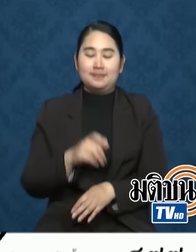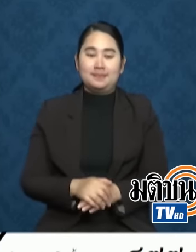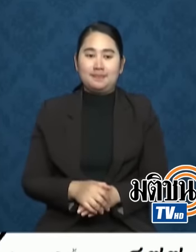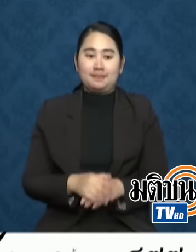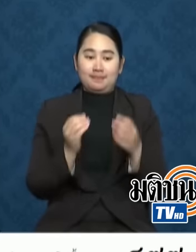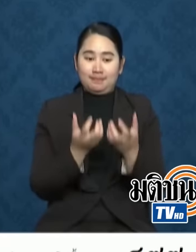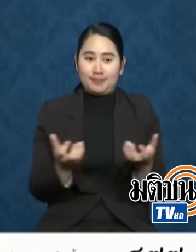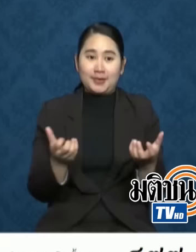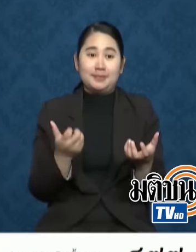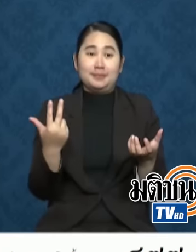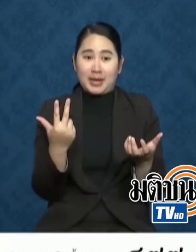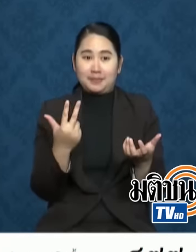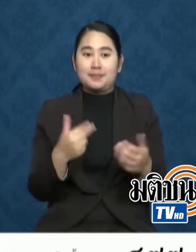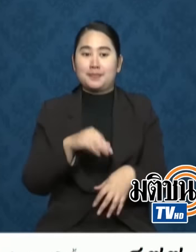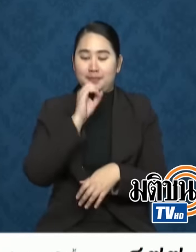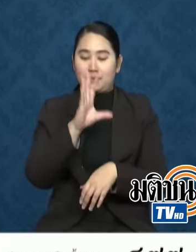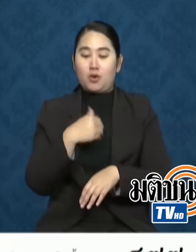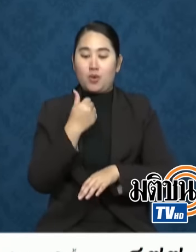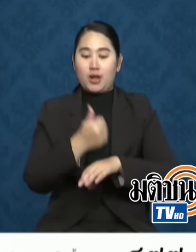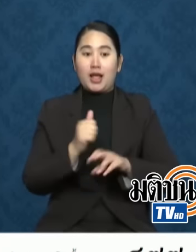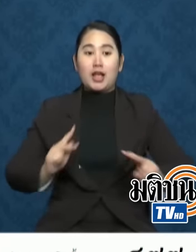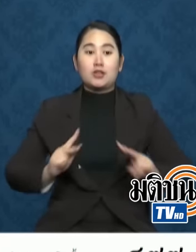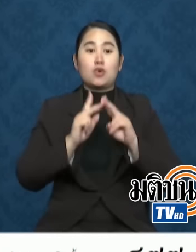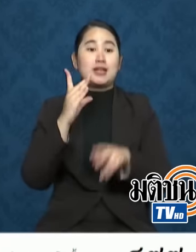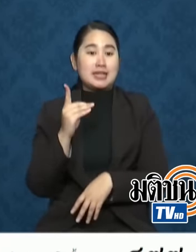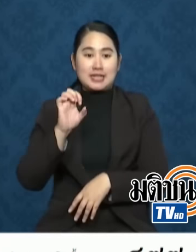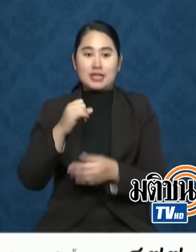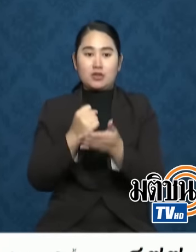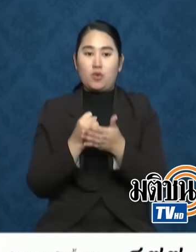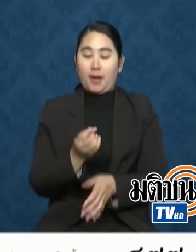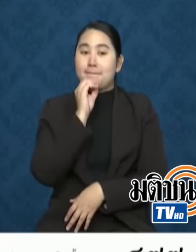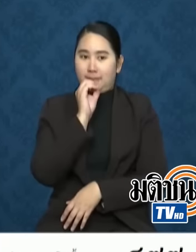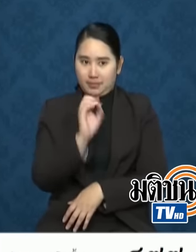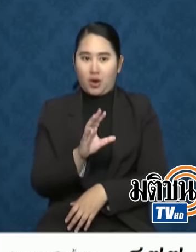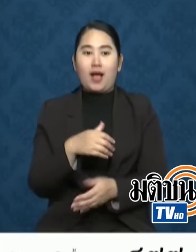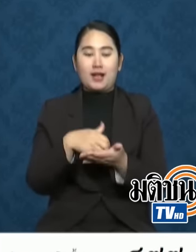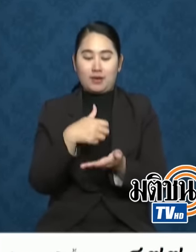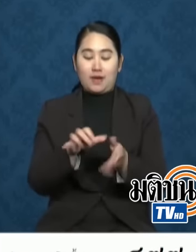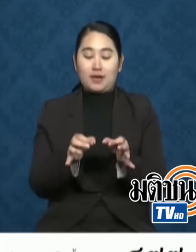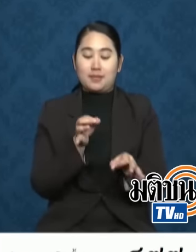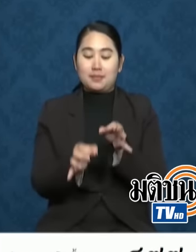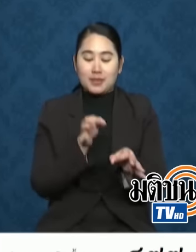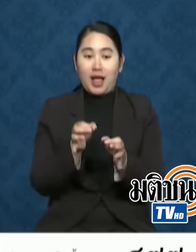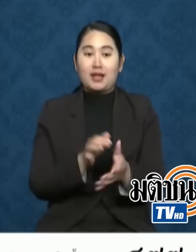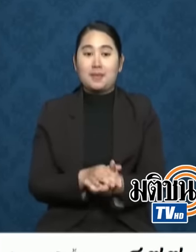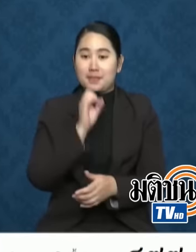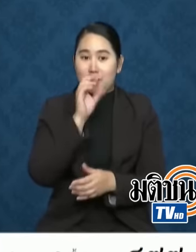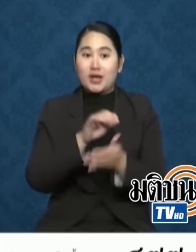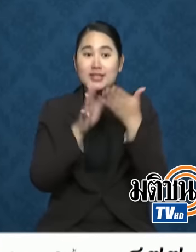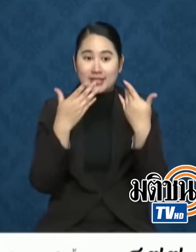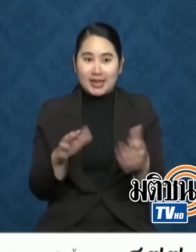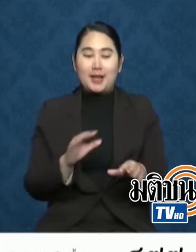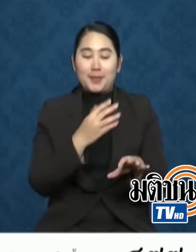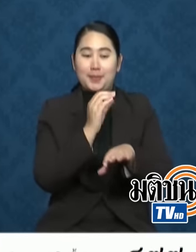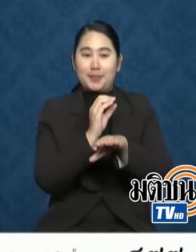ได้รับยังไงผมขอให้รัฐมนตรีว่าการกระทรวงดิจิทัลช่วยชี้แจงรายละเอียดตรงนี้ให้ทีพยากรณ์เสร็จเราต้องแจ้งเตือน